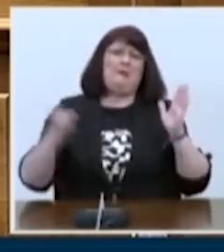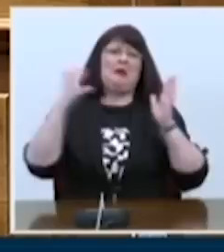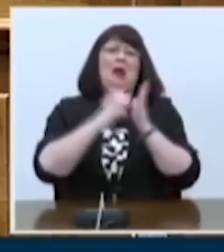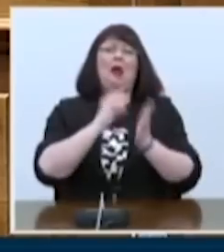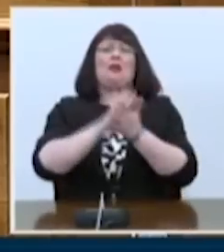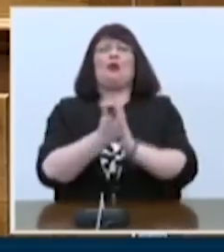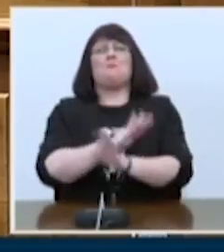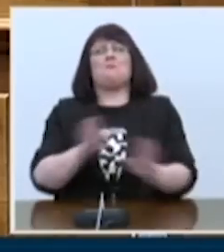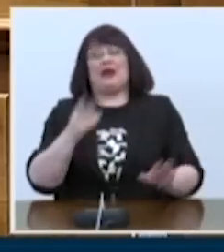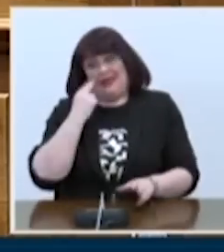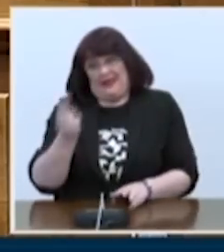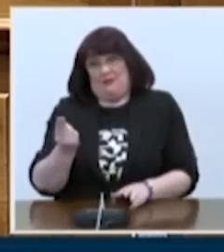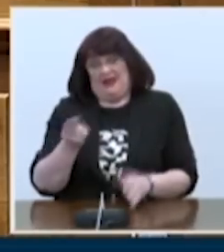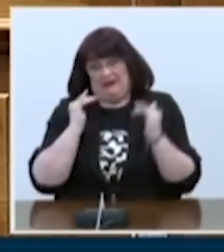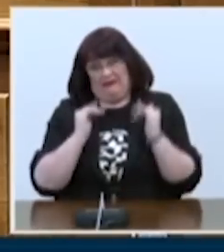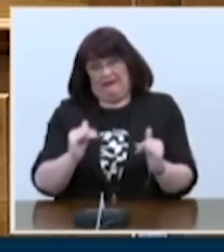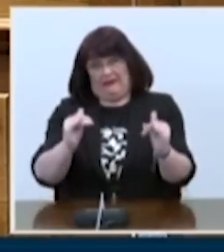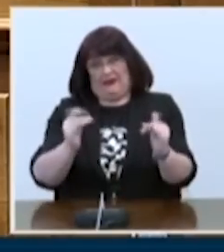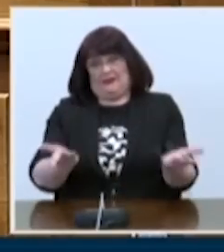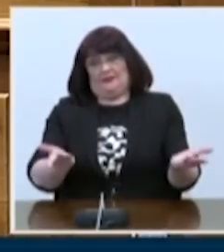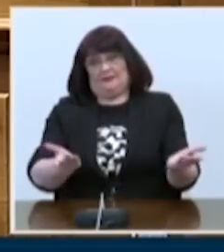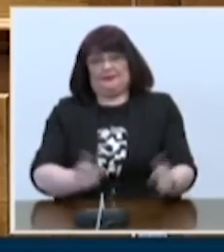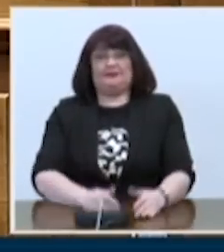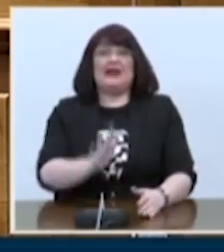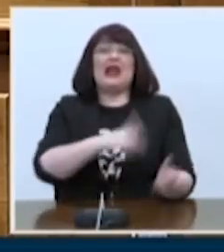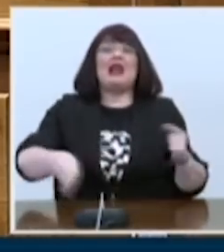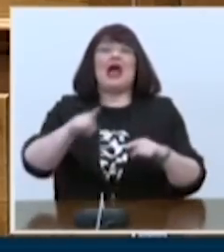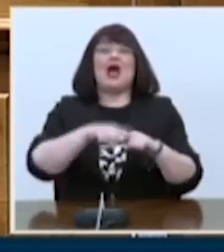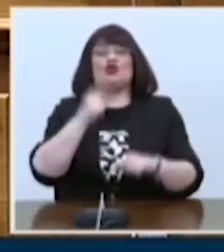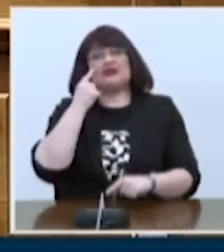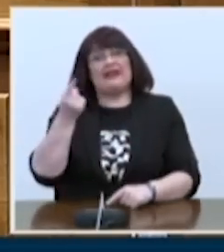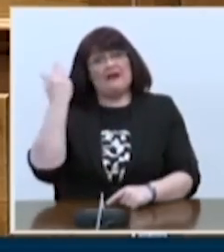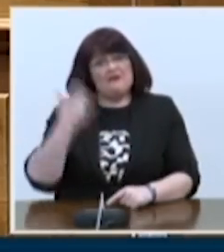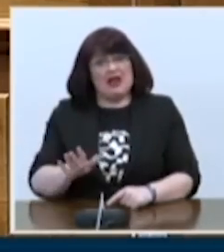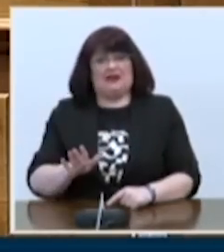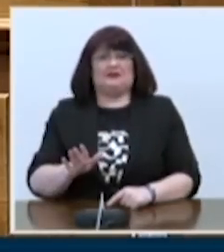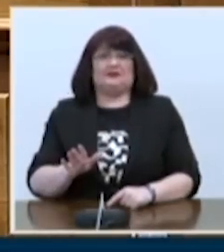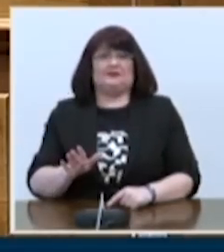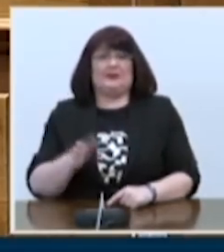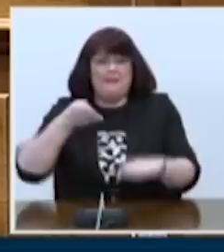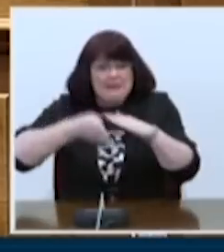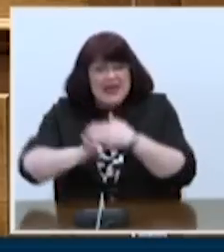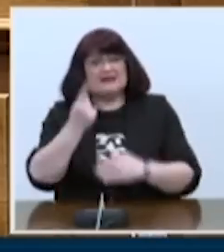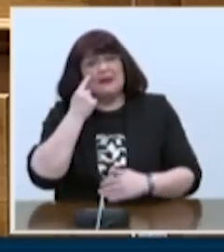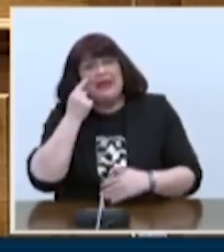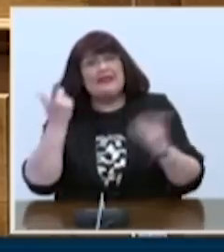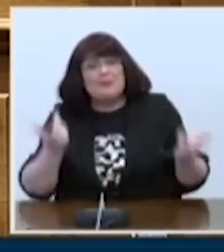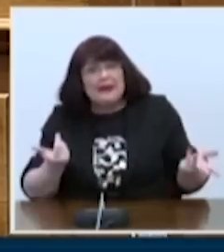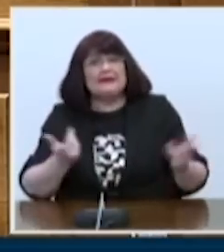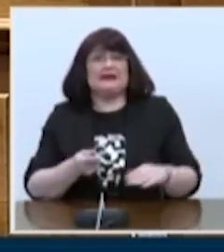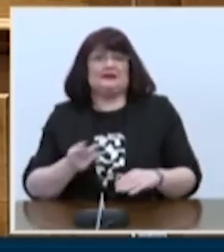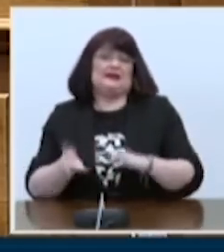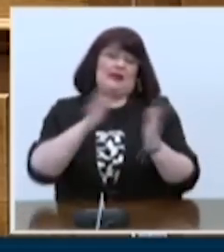σας είδαμε, σας είδε και ο ελληνικός λαός, σας ζήσαμε, σας έζησε και ο ελληνικός λαός και από την καλή και